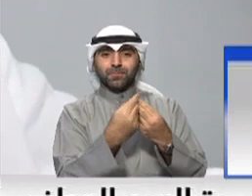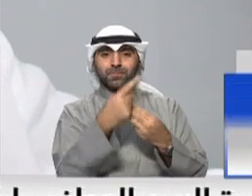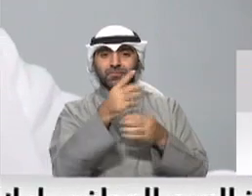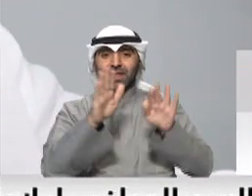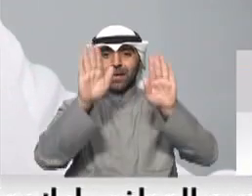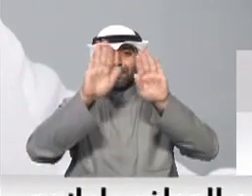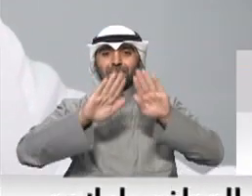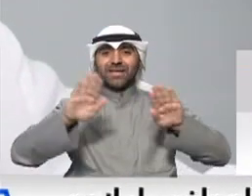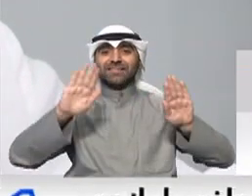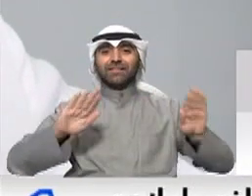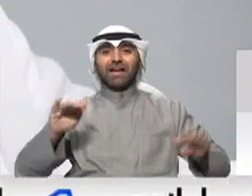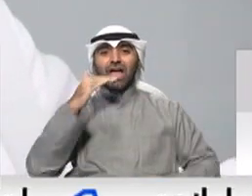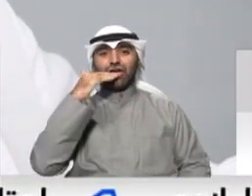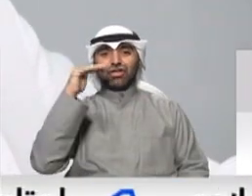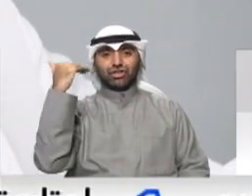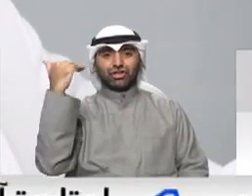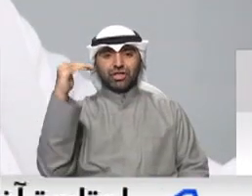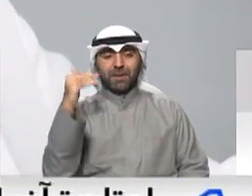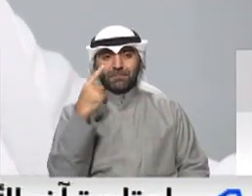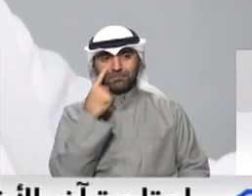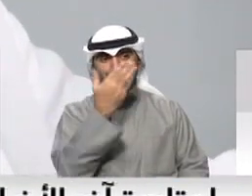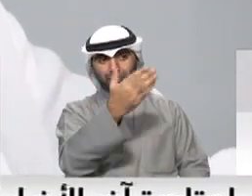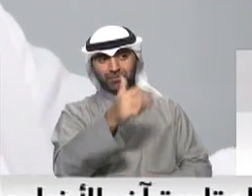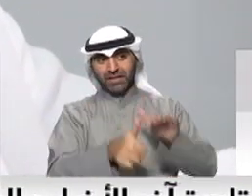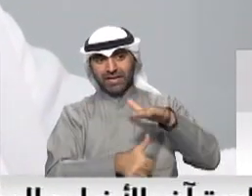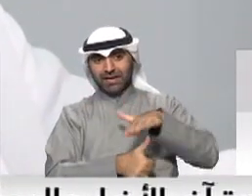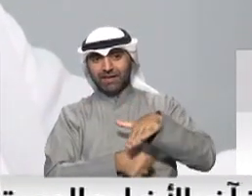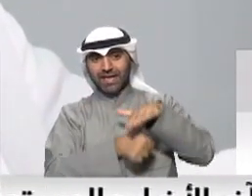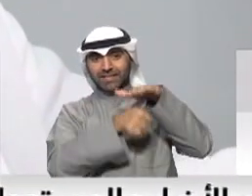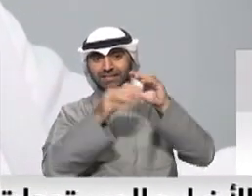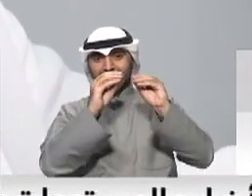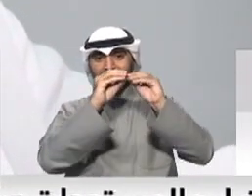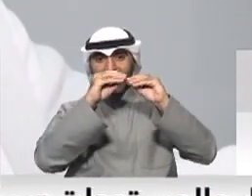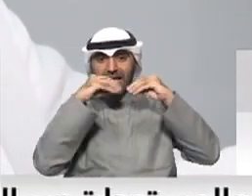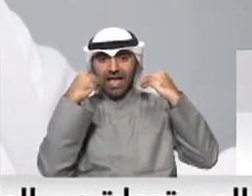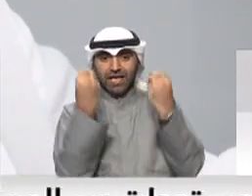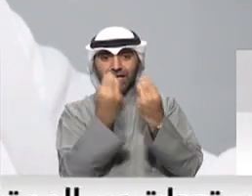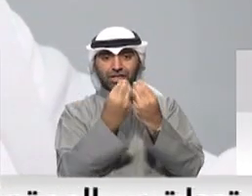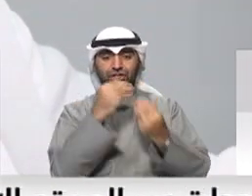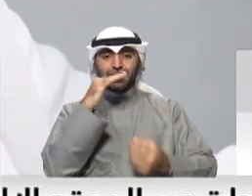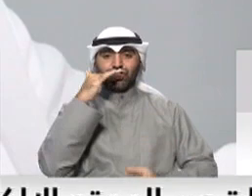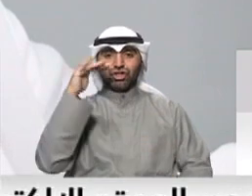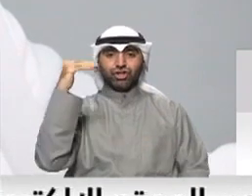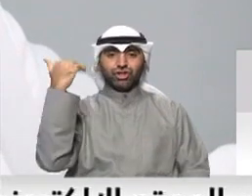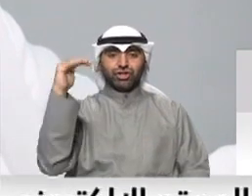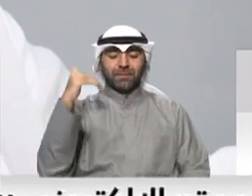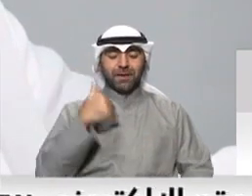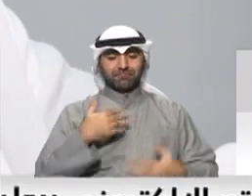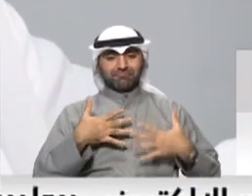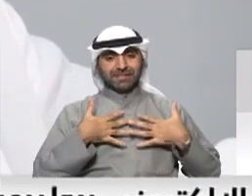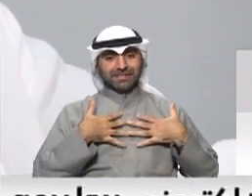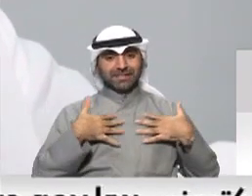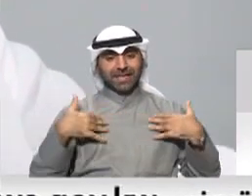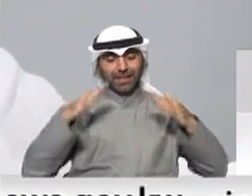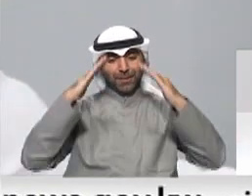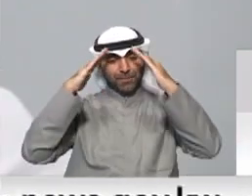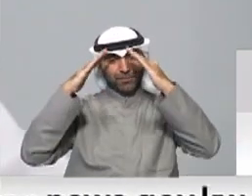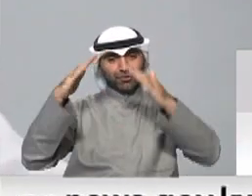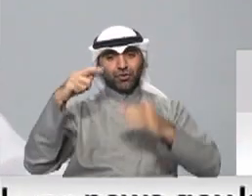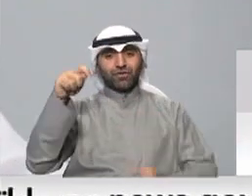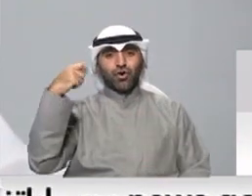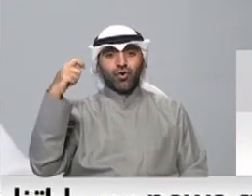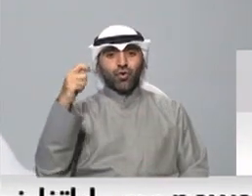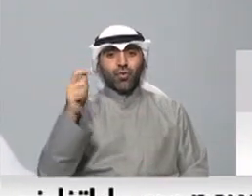والثقافة ووزير الدولة لشؤون الشباب، واليوم نعكس اهتمام الدولة في المساحات الشبابية، خصوصا